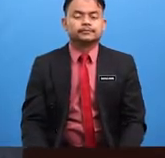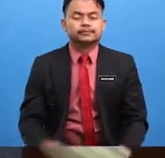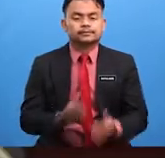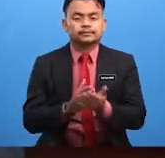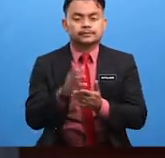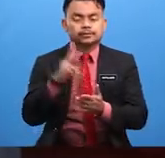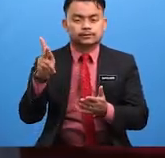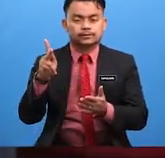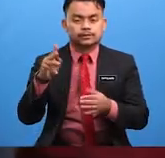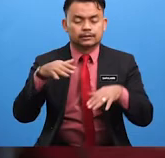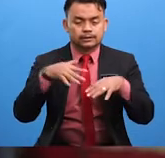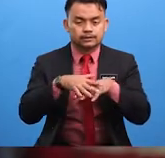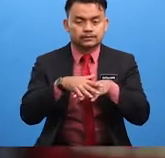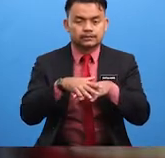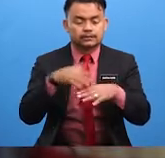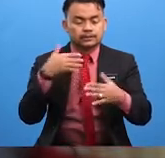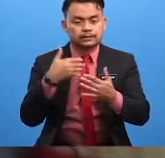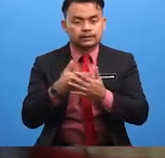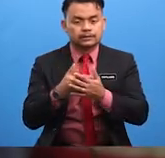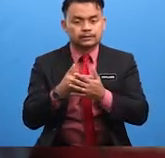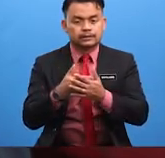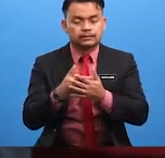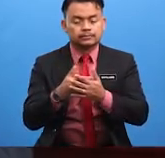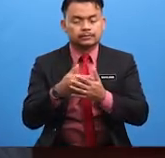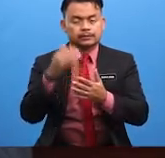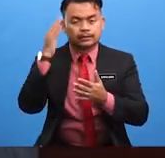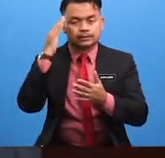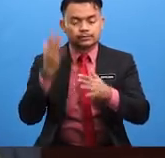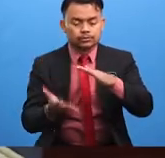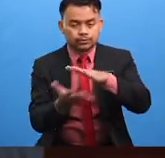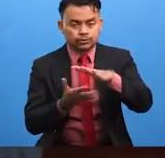Teruskan menganyam sehingga mencapai ukuran tapak yang dikehendaki.